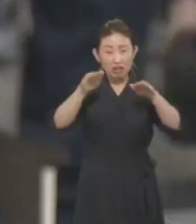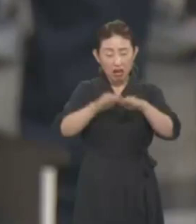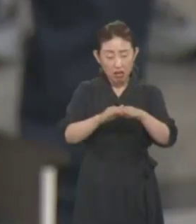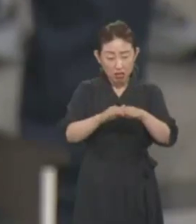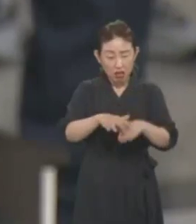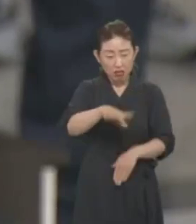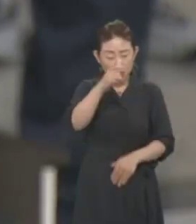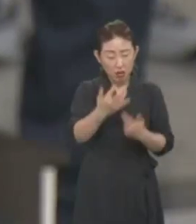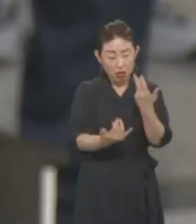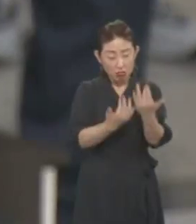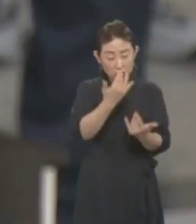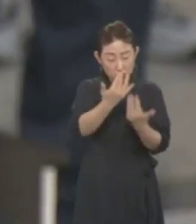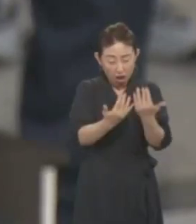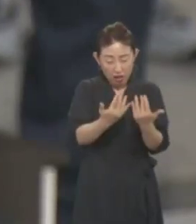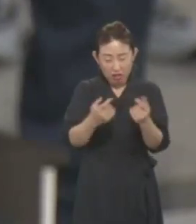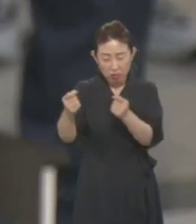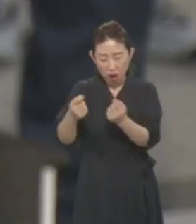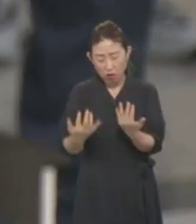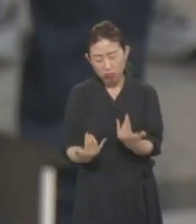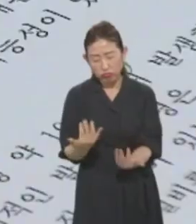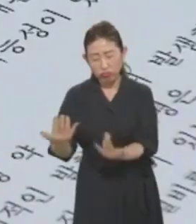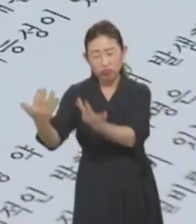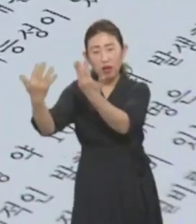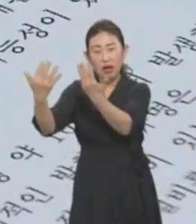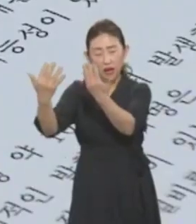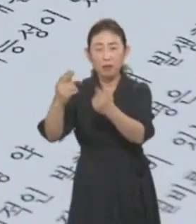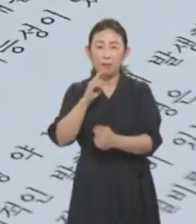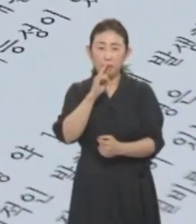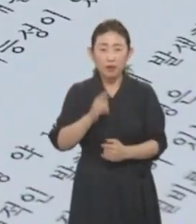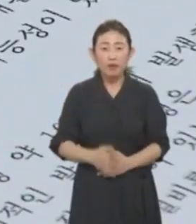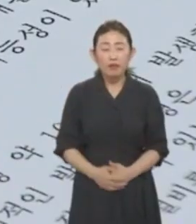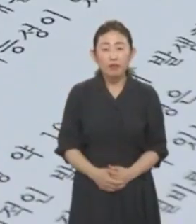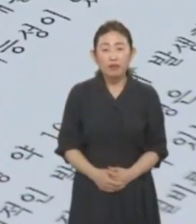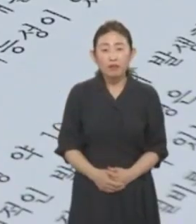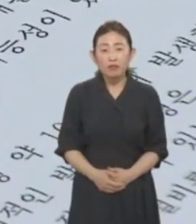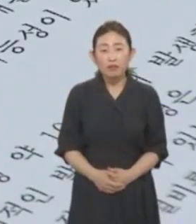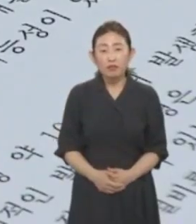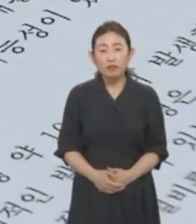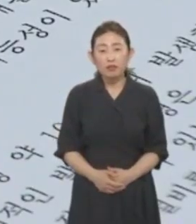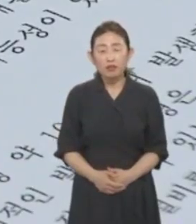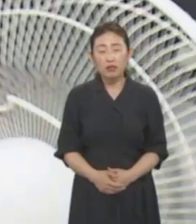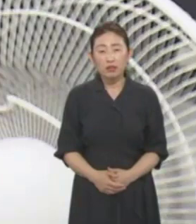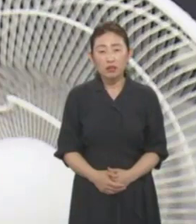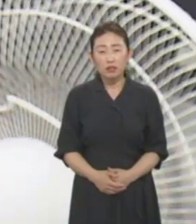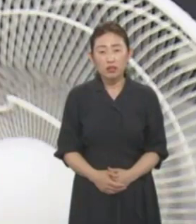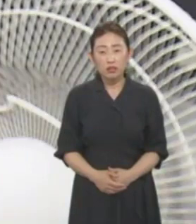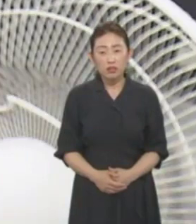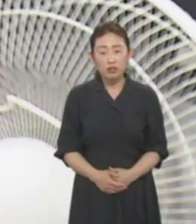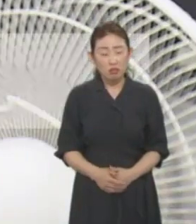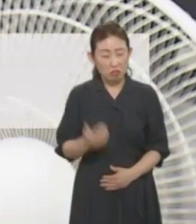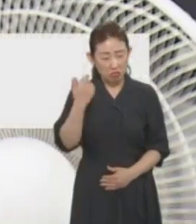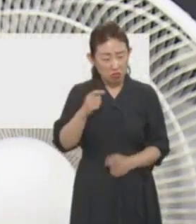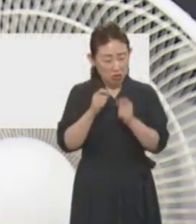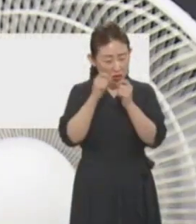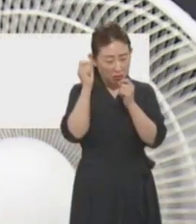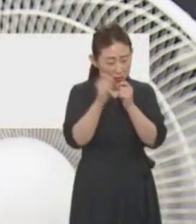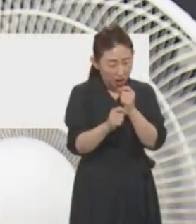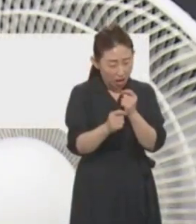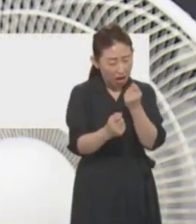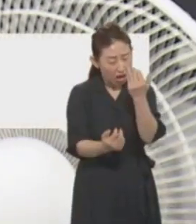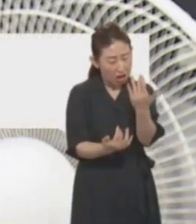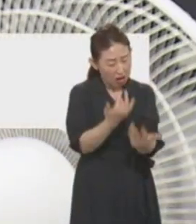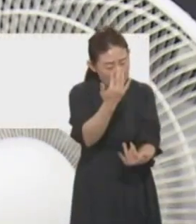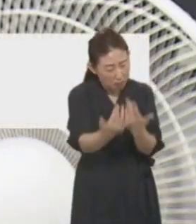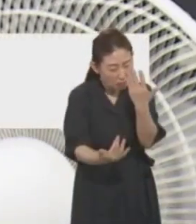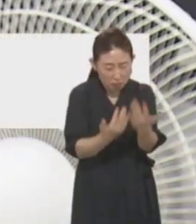불씨가 최초 발화 지점에서 근처로 옮겨 붙었을 가능성이 높다는 겁니다. 방화 사건에서 보이는